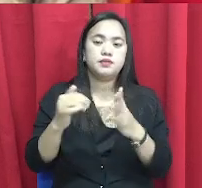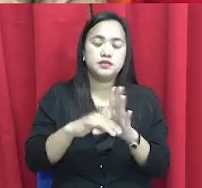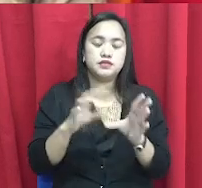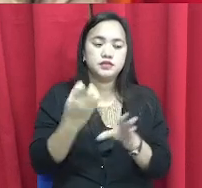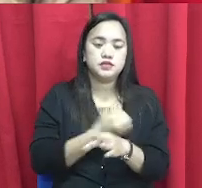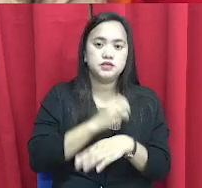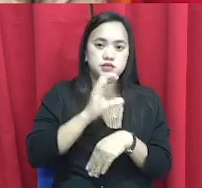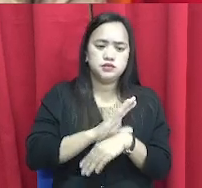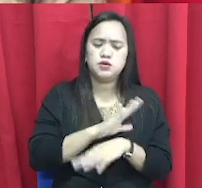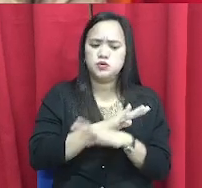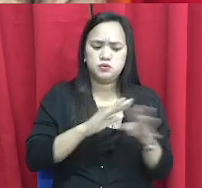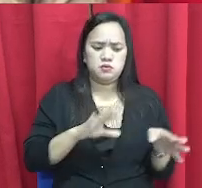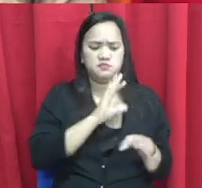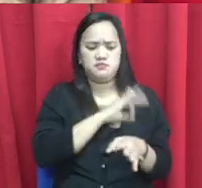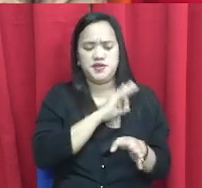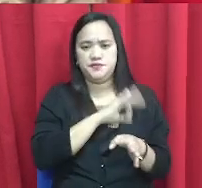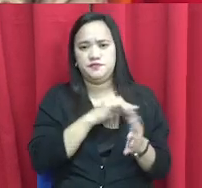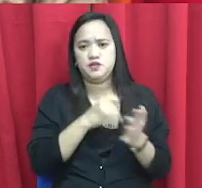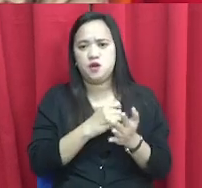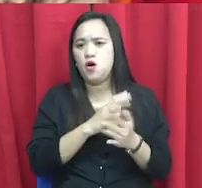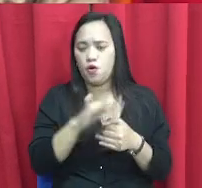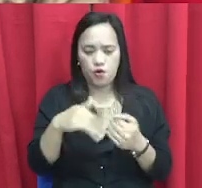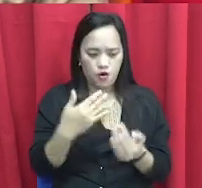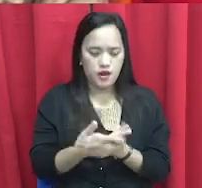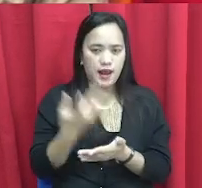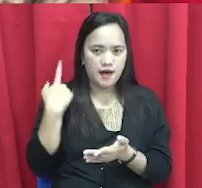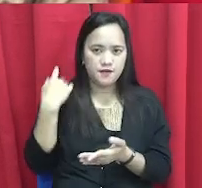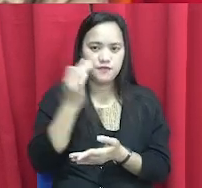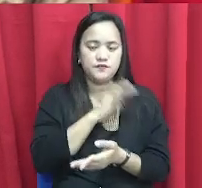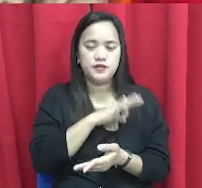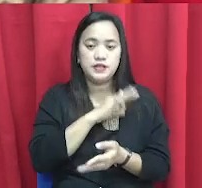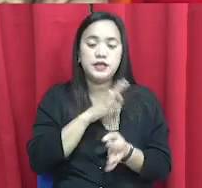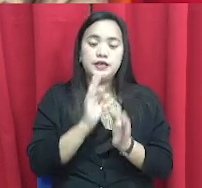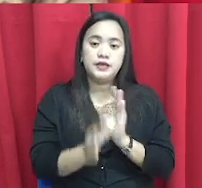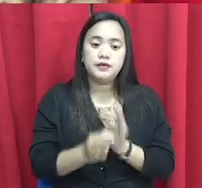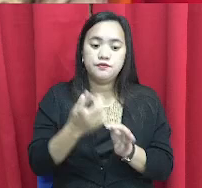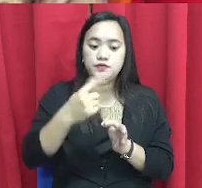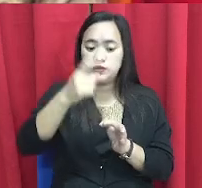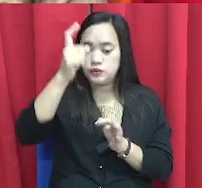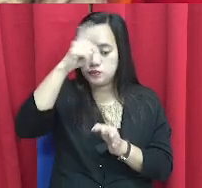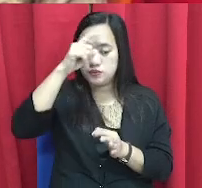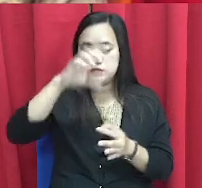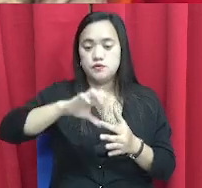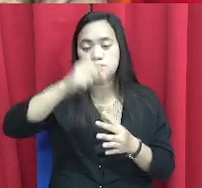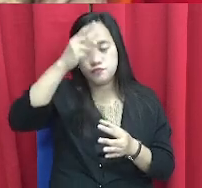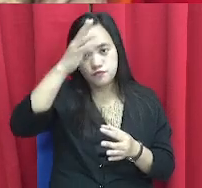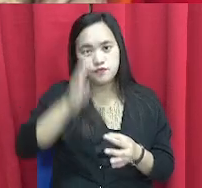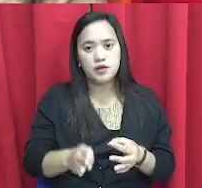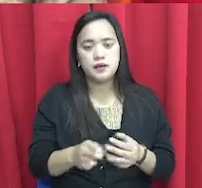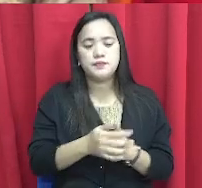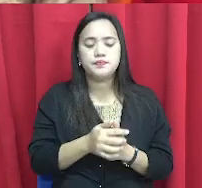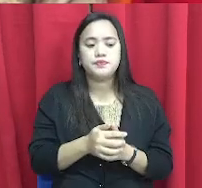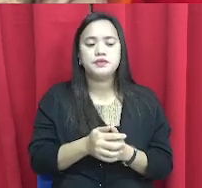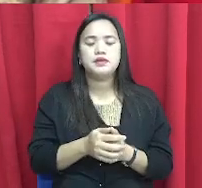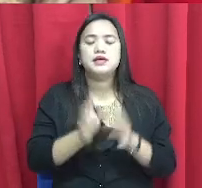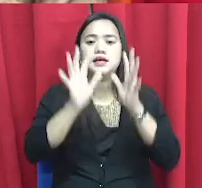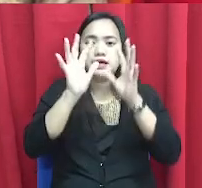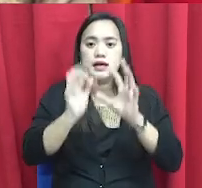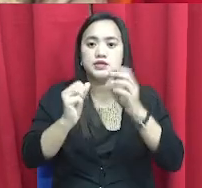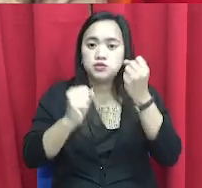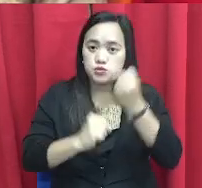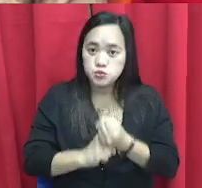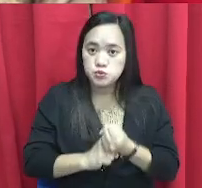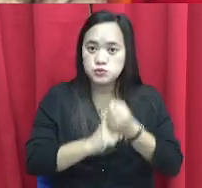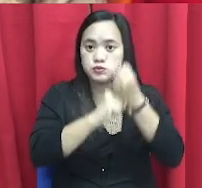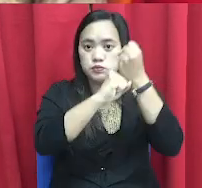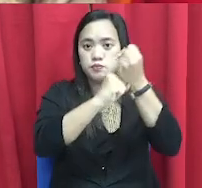simbahan ay hindi makikinabang lahat makikinabang kung ang wisdom ng Diyos mga kapatid ay sinusuportahan